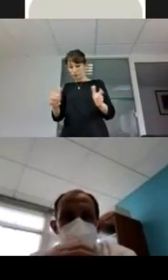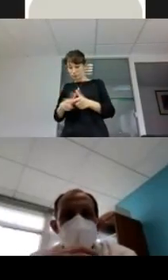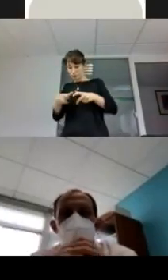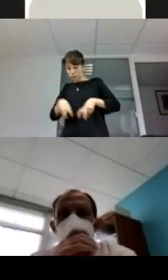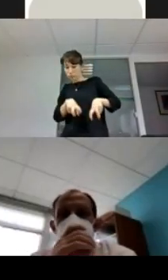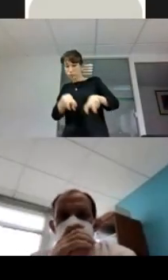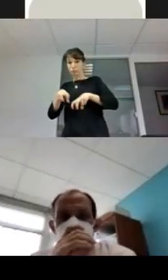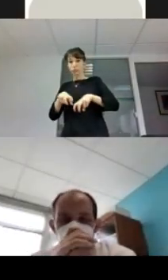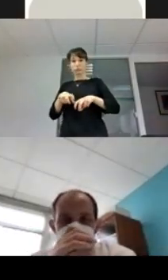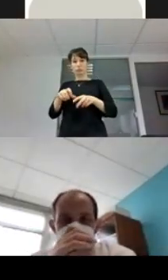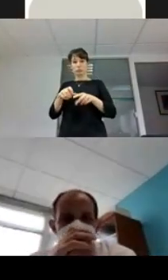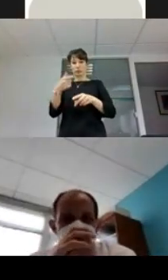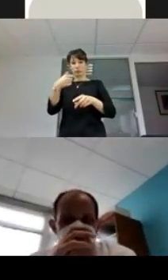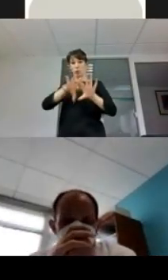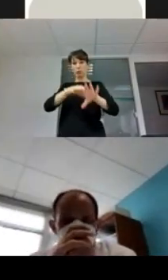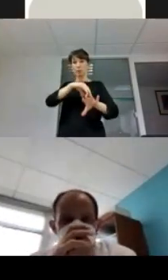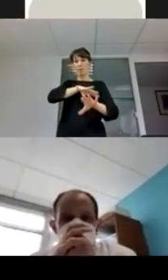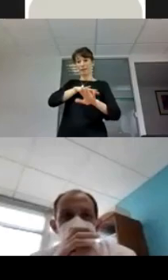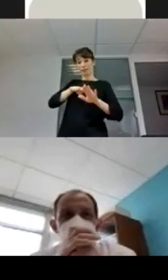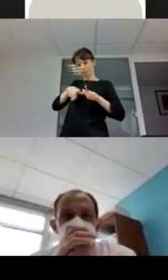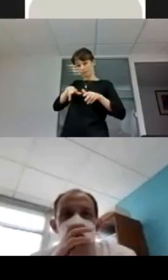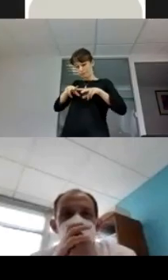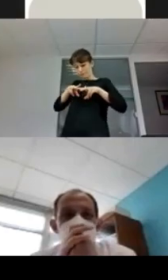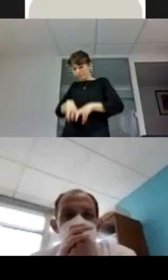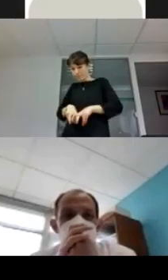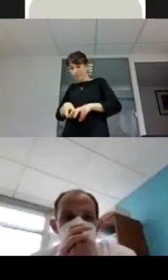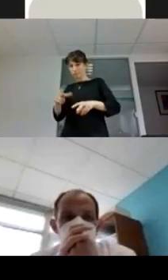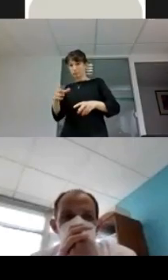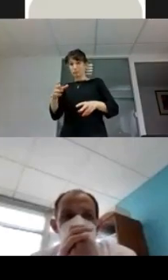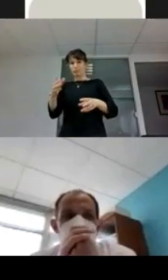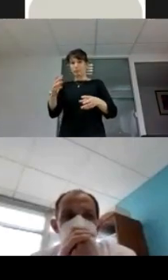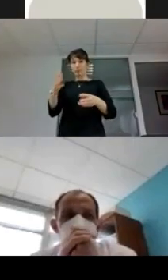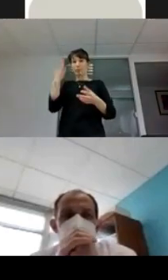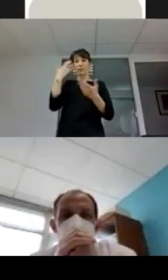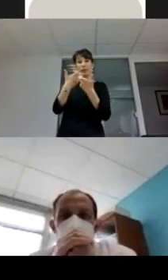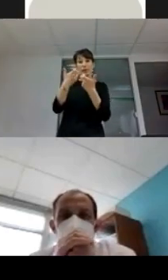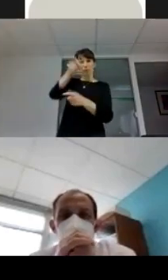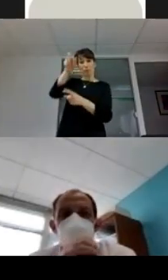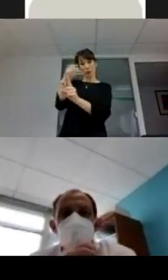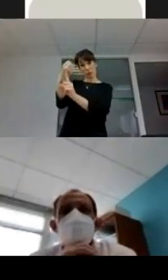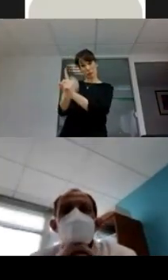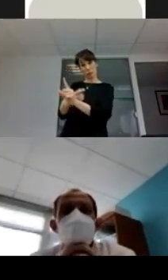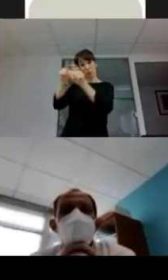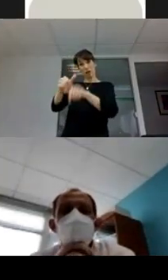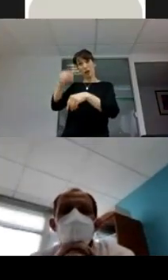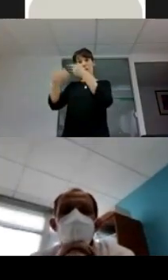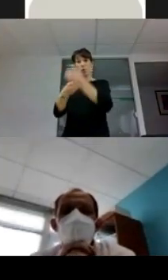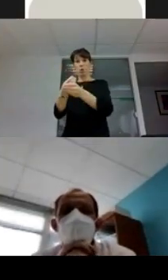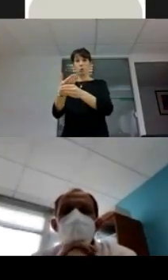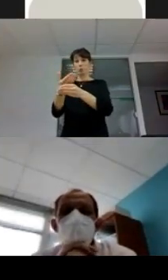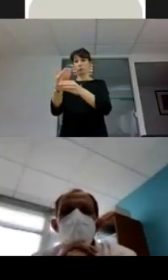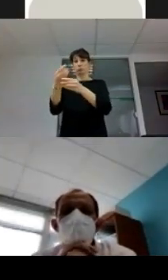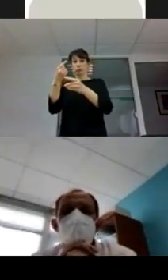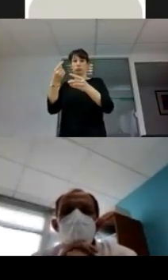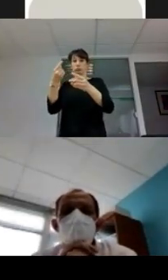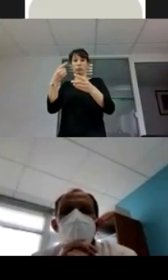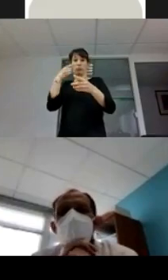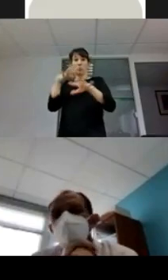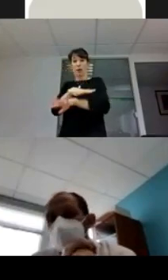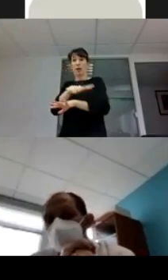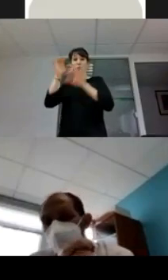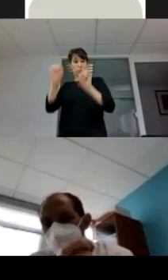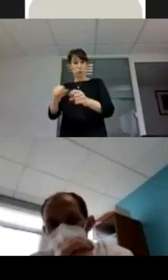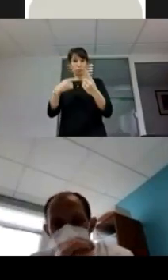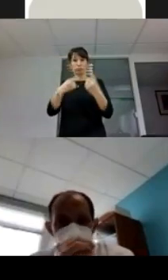et la mise en évidence d'un cancer par un examen de dépistage avant l'apparition des premiers signes, qu'ils soient fonctionnels, donc si on se plaint d'un